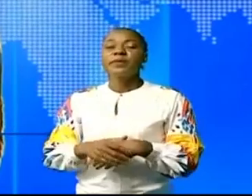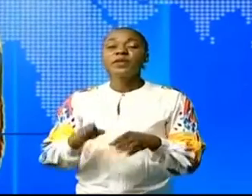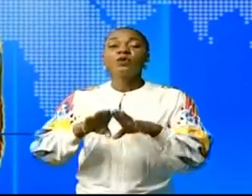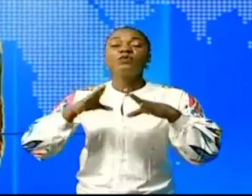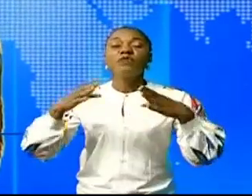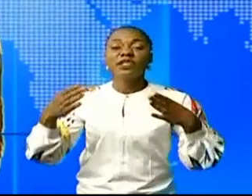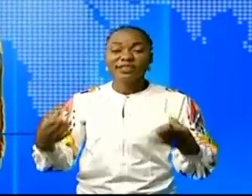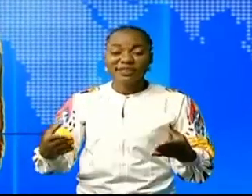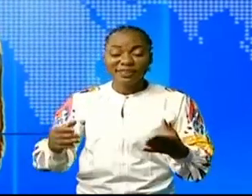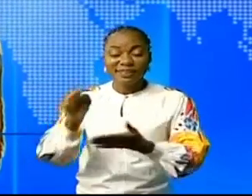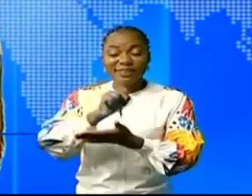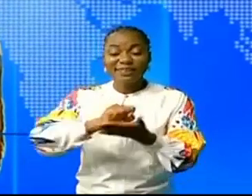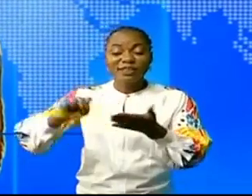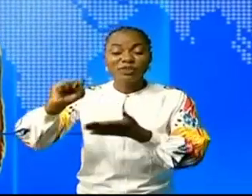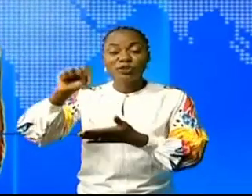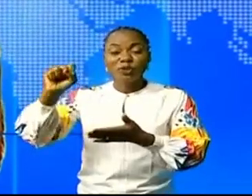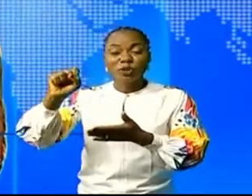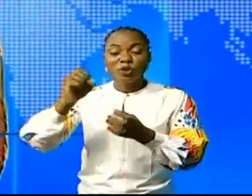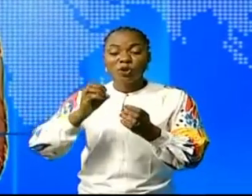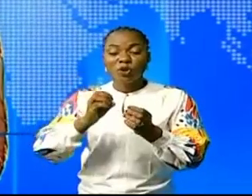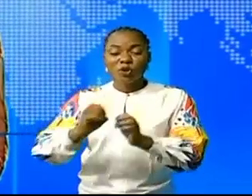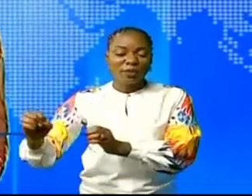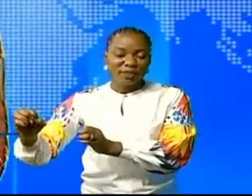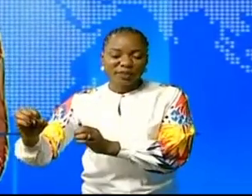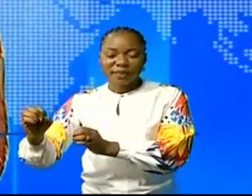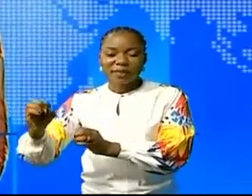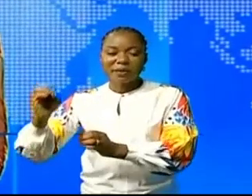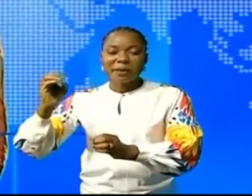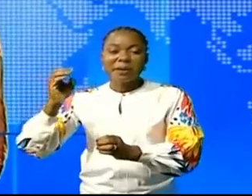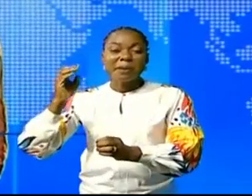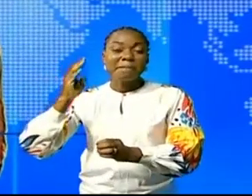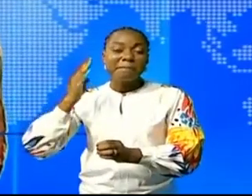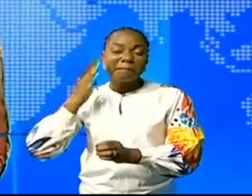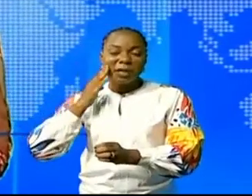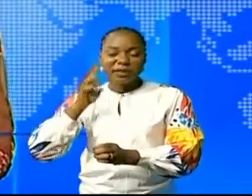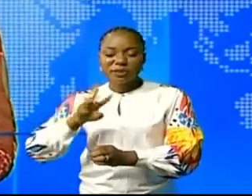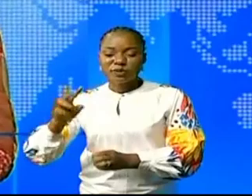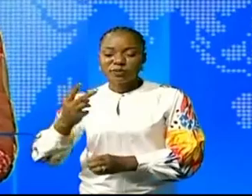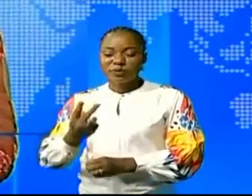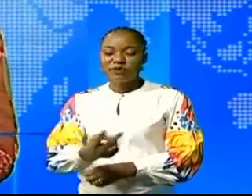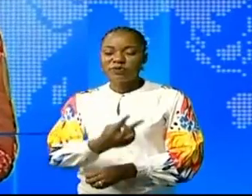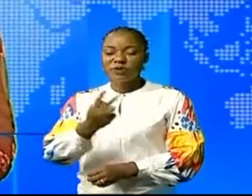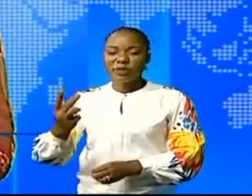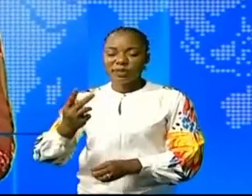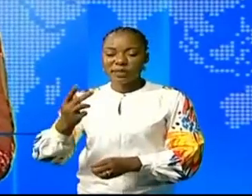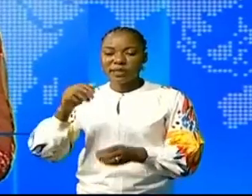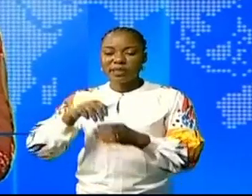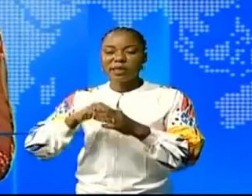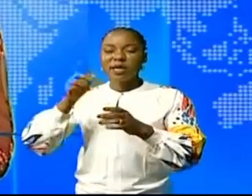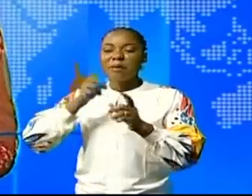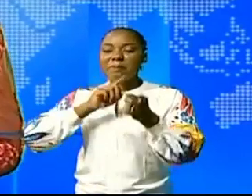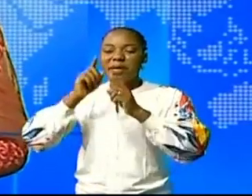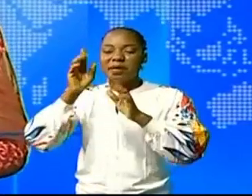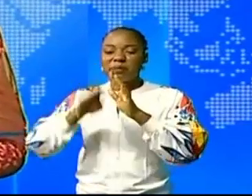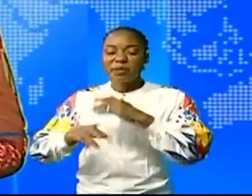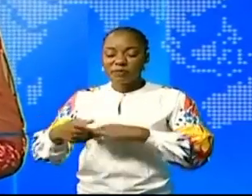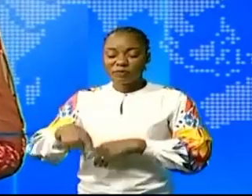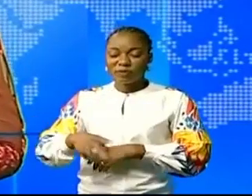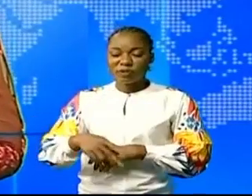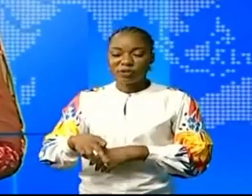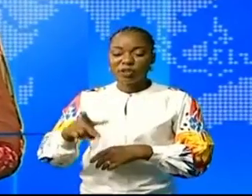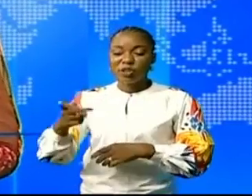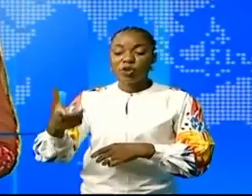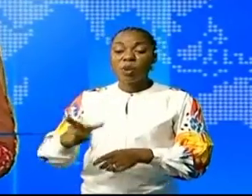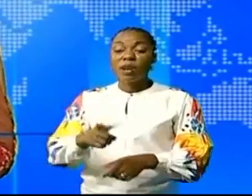Ouverture session ordinaire de mars 2022 à l'Assemblée provinciale de Lualaba. Nous sommes là à Kolwezi.